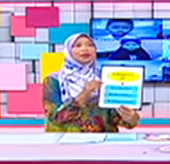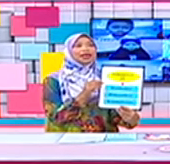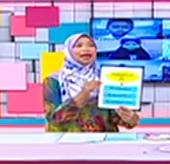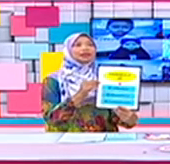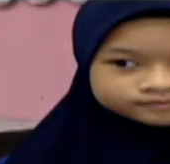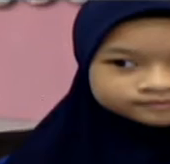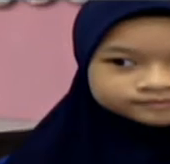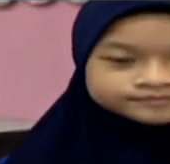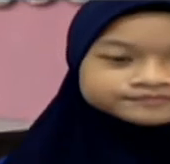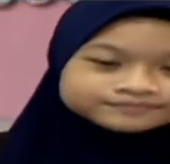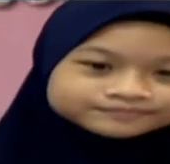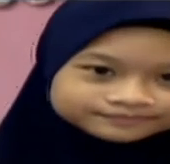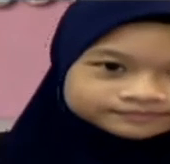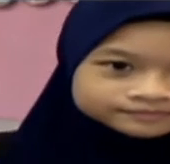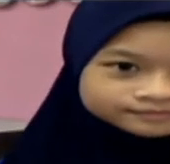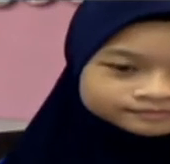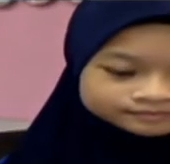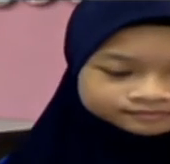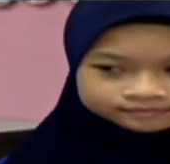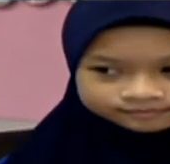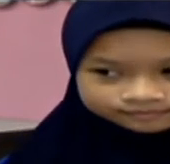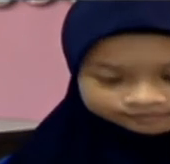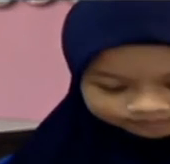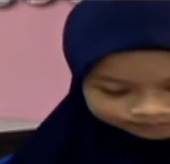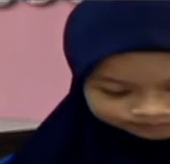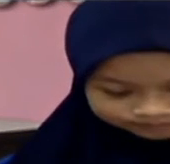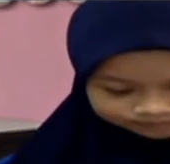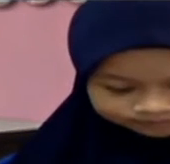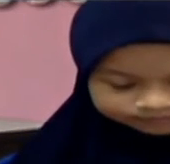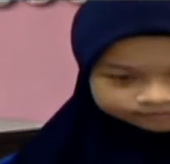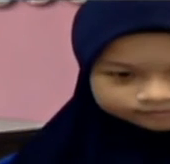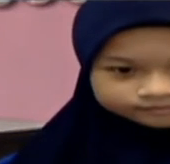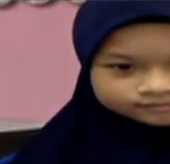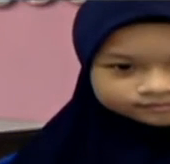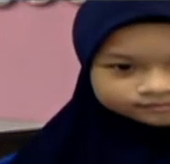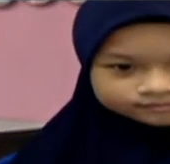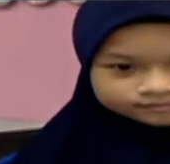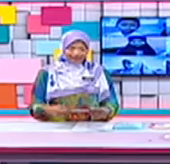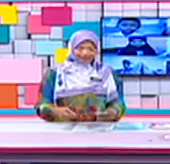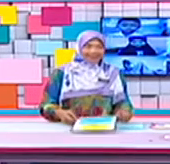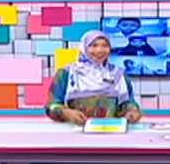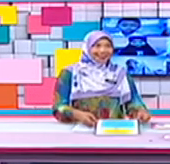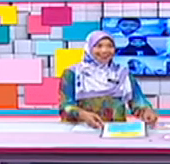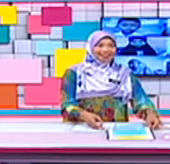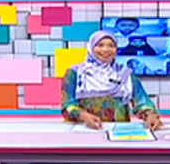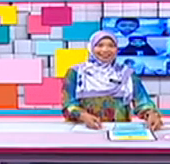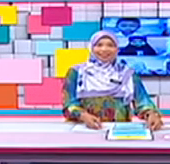tentukan boleh atau tidak sentuhan itu dilakukan. Okey, mari kita tengok situasi yang pertama.